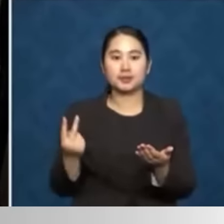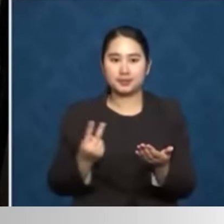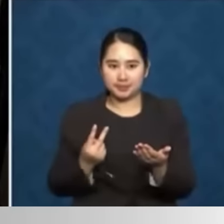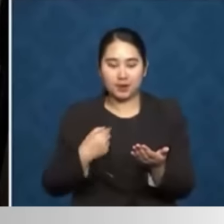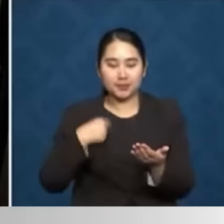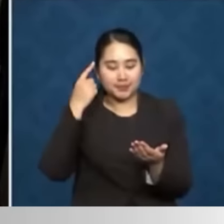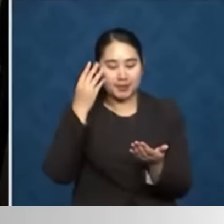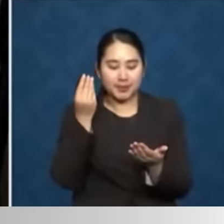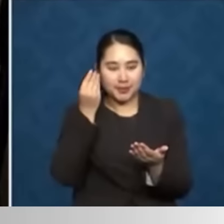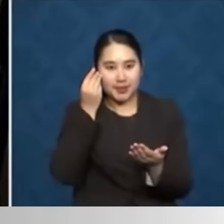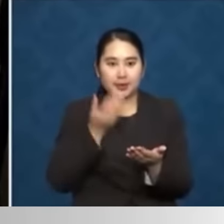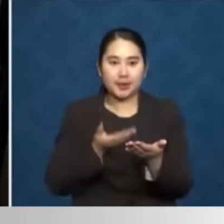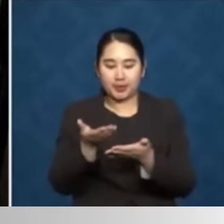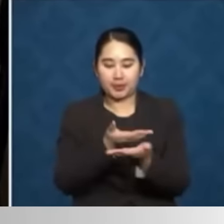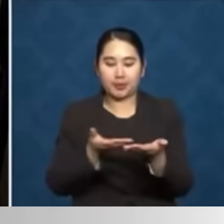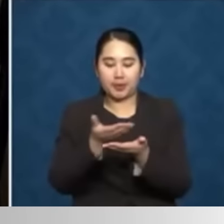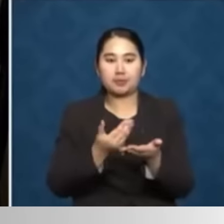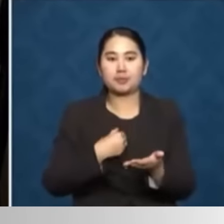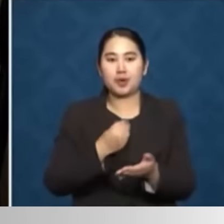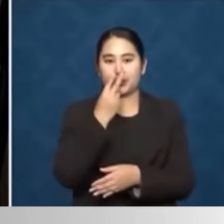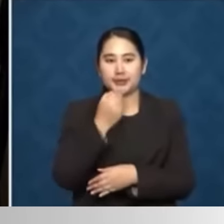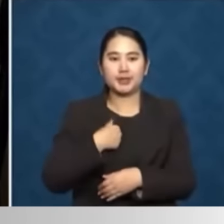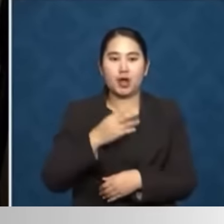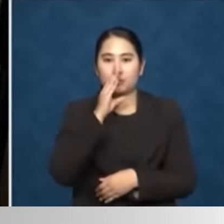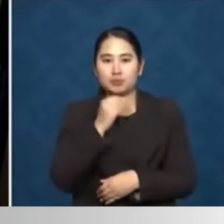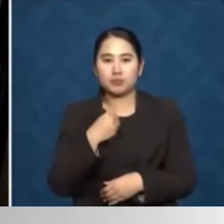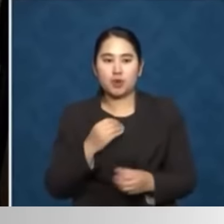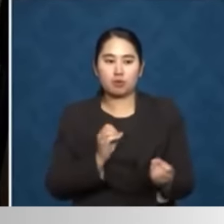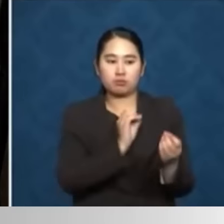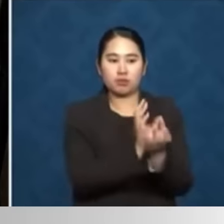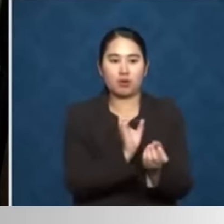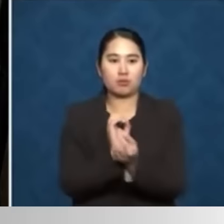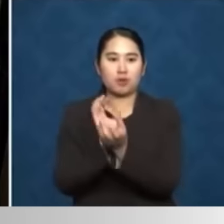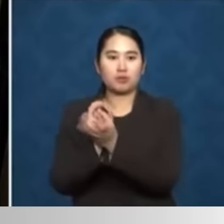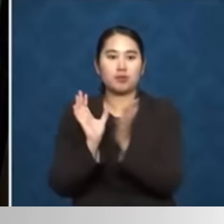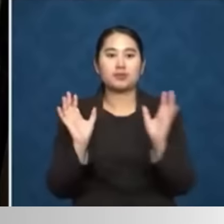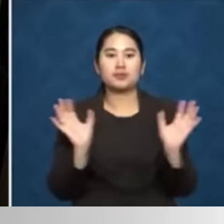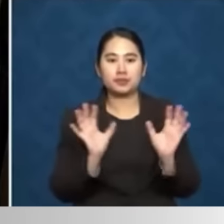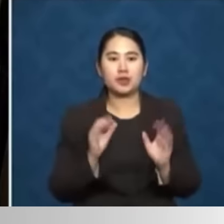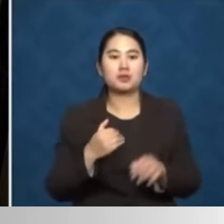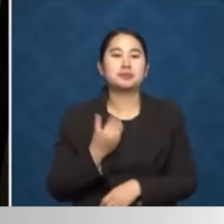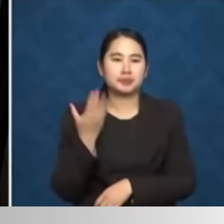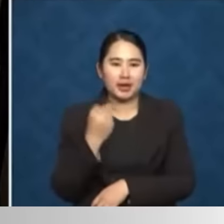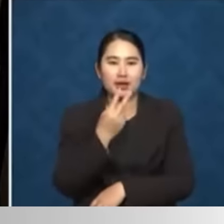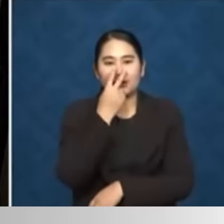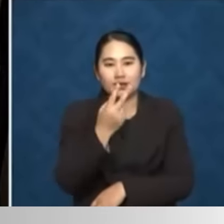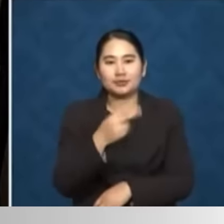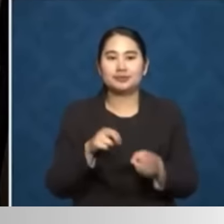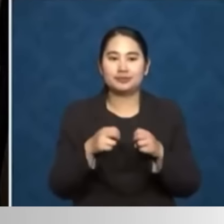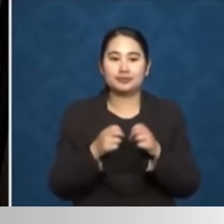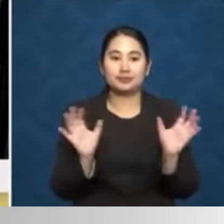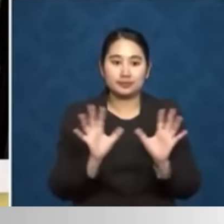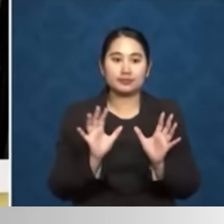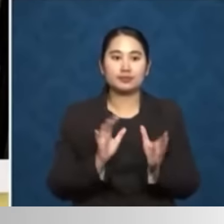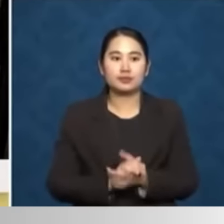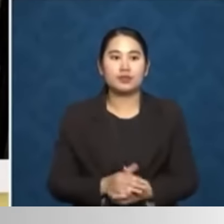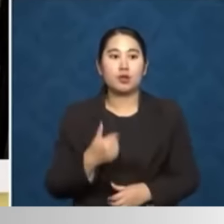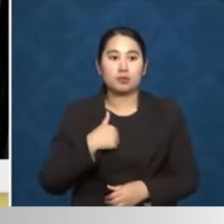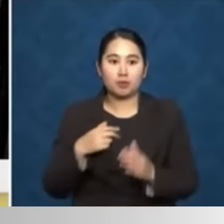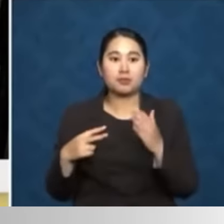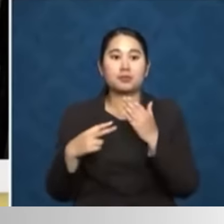มเพราะเราไม่ต้องการให้เกิดการพาดพิงกันในสภาแห่งนี้เราไม่อยากให้เกิดเหตุการณ์เมื่อสักครู่นี้นะครับท่านประธานครับผมเนี่ยประท้ว